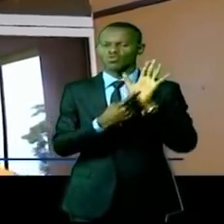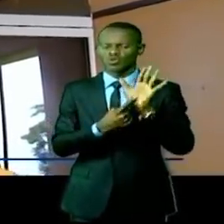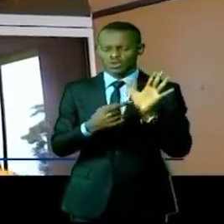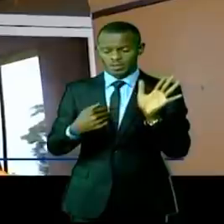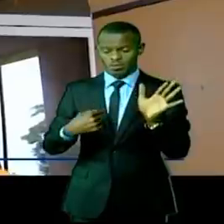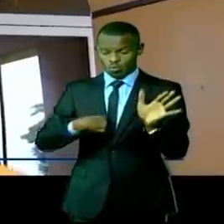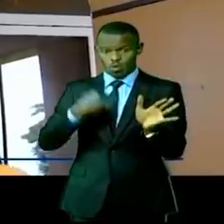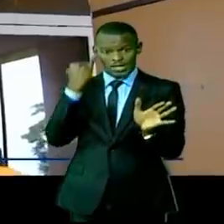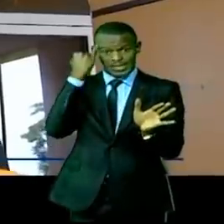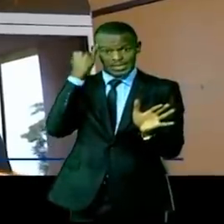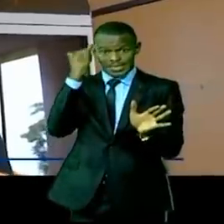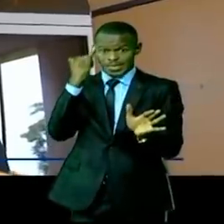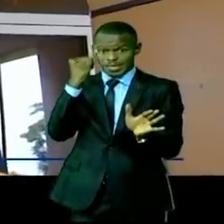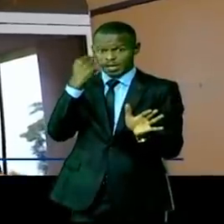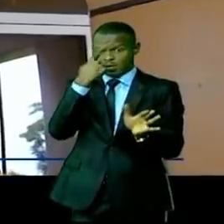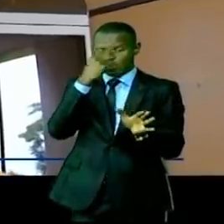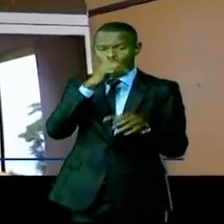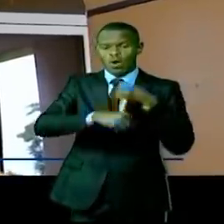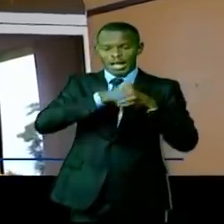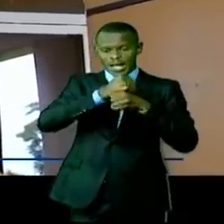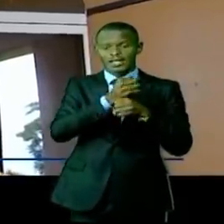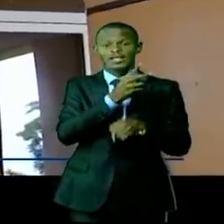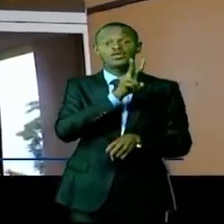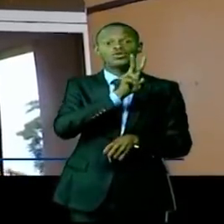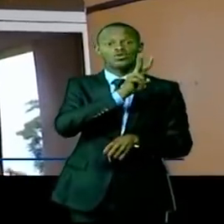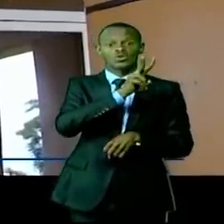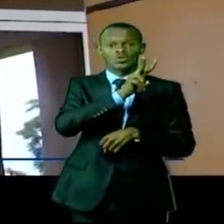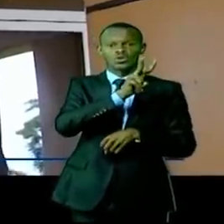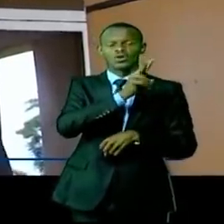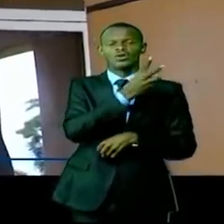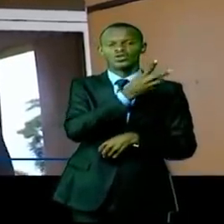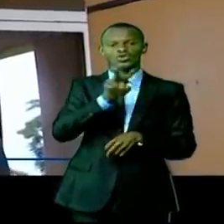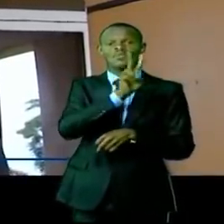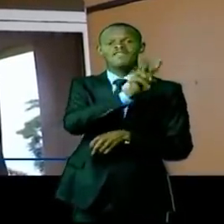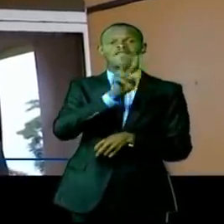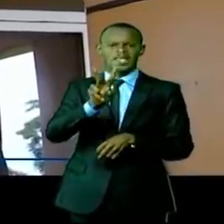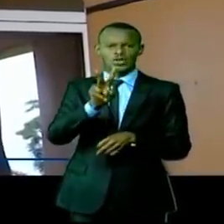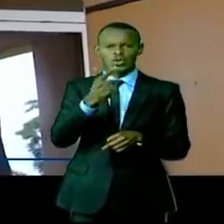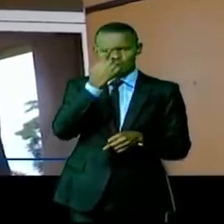pour l'année 2022, c'était de voir réhabiliter